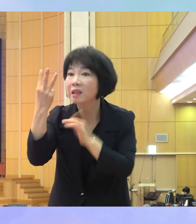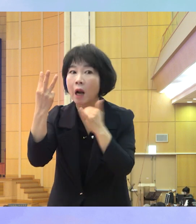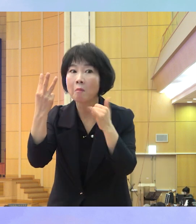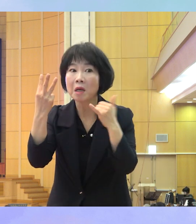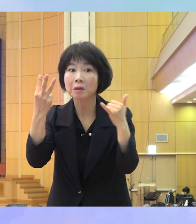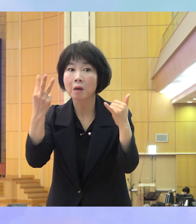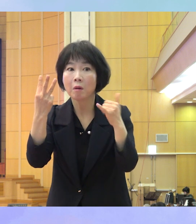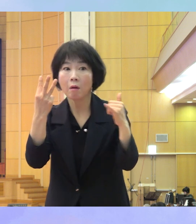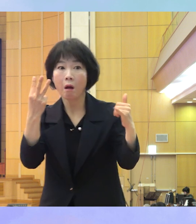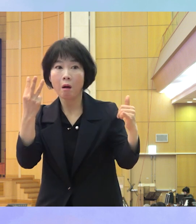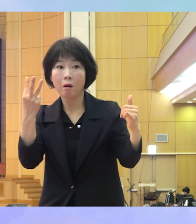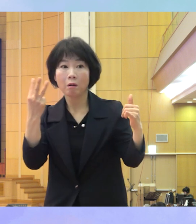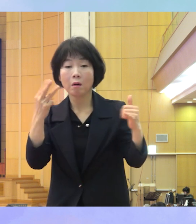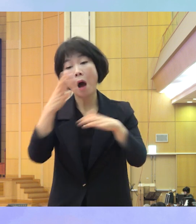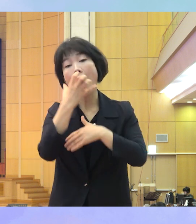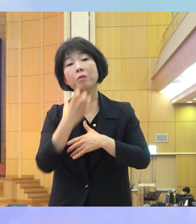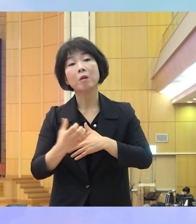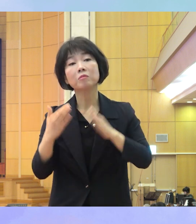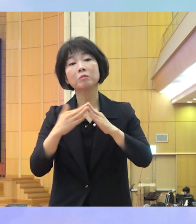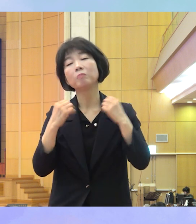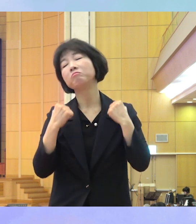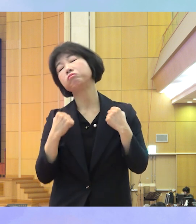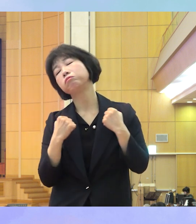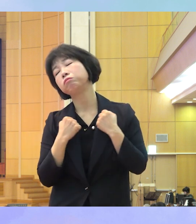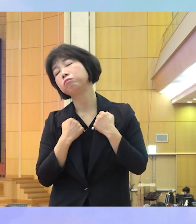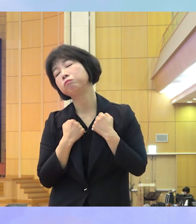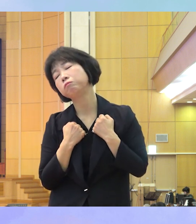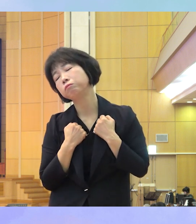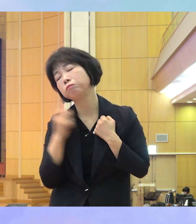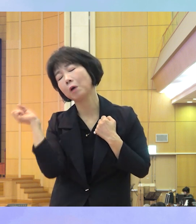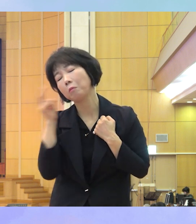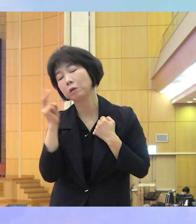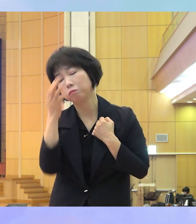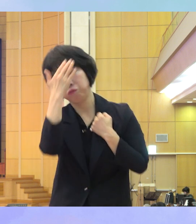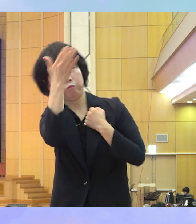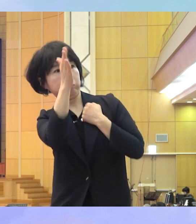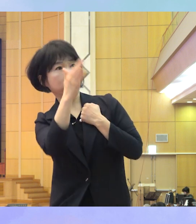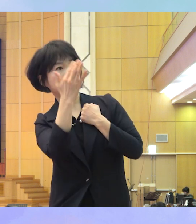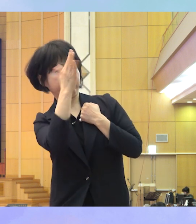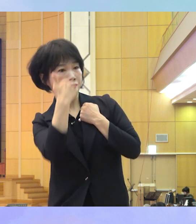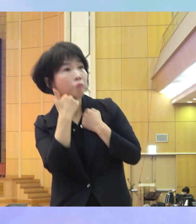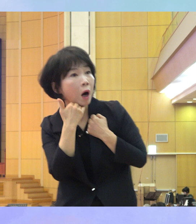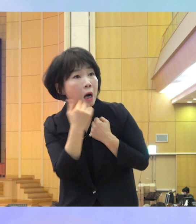아브라함의 대문 앞에 와 섰습니다. 아브라함이